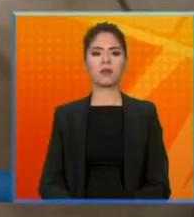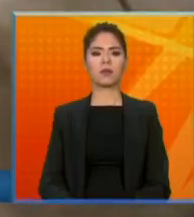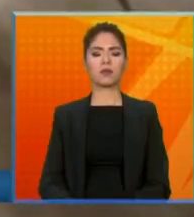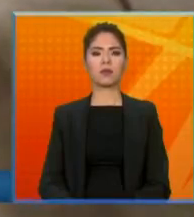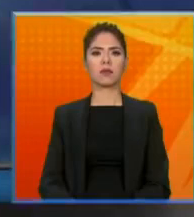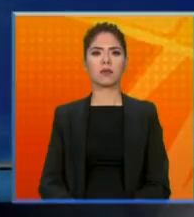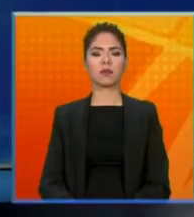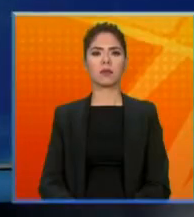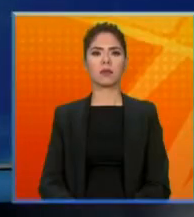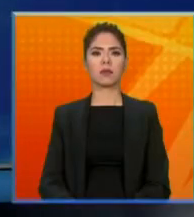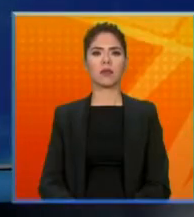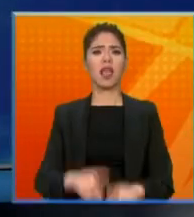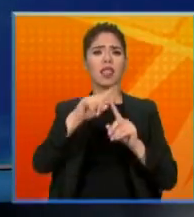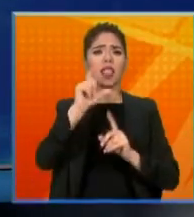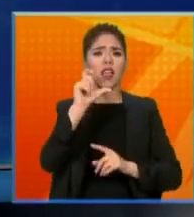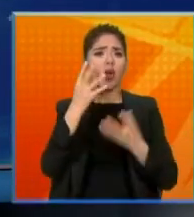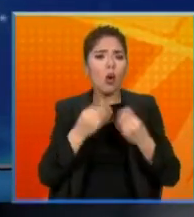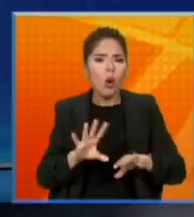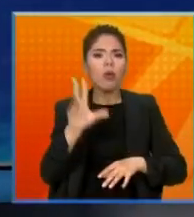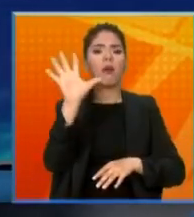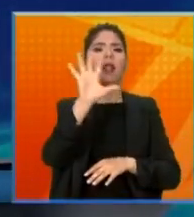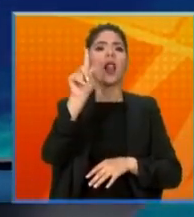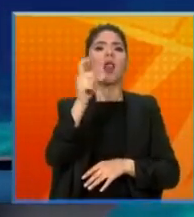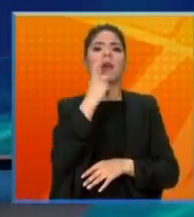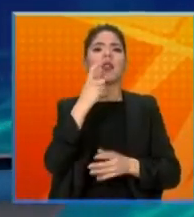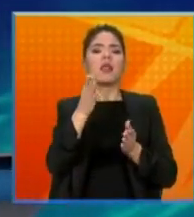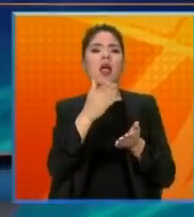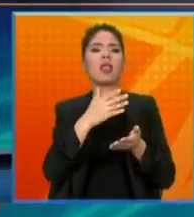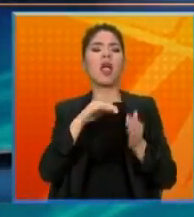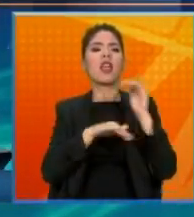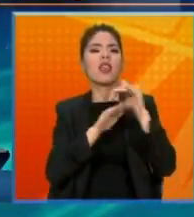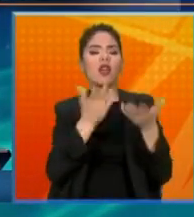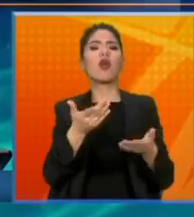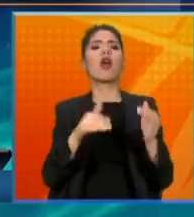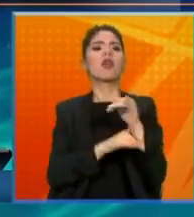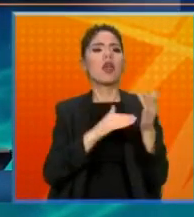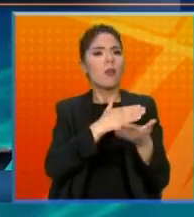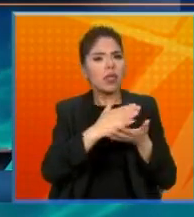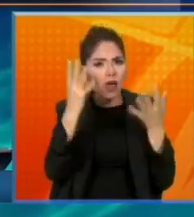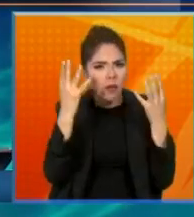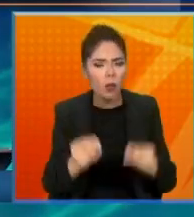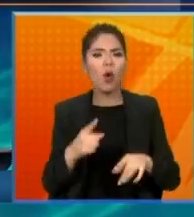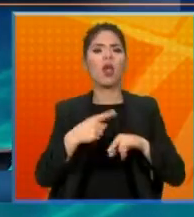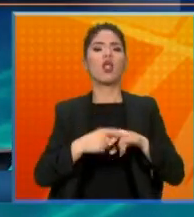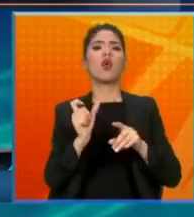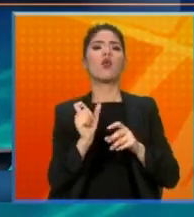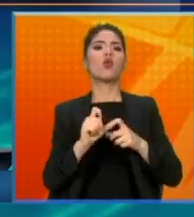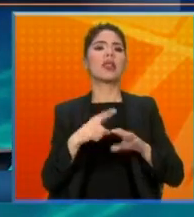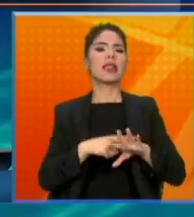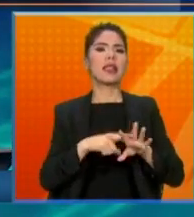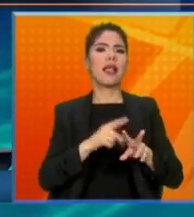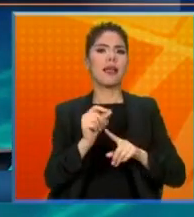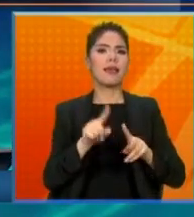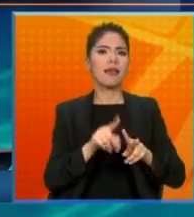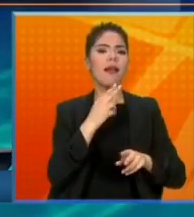divanelikte. Kimliği olmadan 51 yıl yaşayan ve hala yaşamaya devam eden Hüseyin Dükşen'in sıra dışı